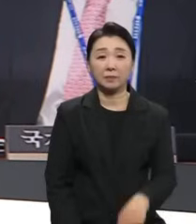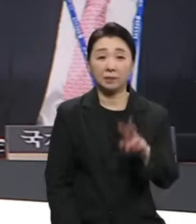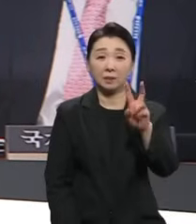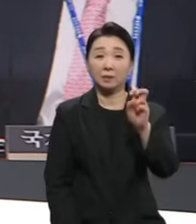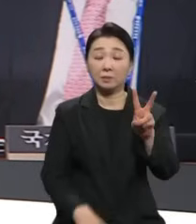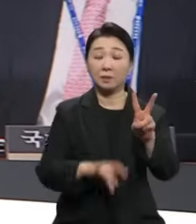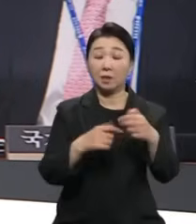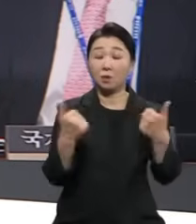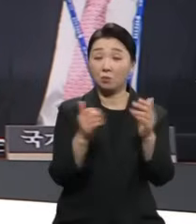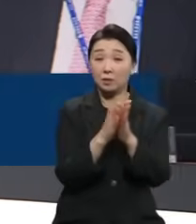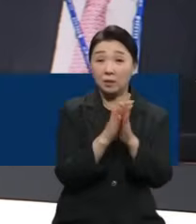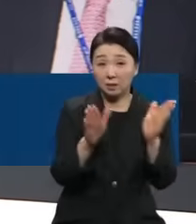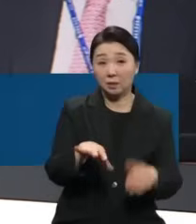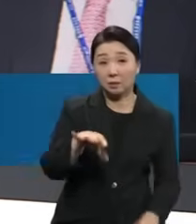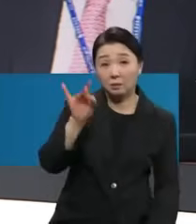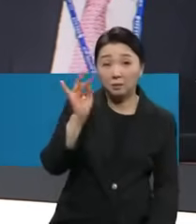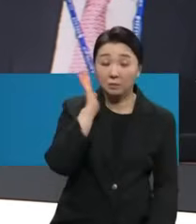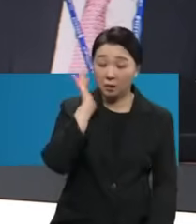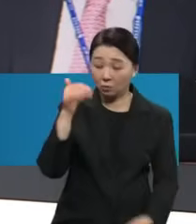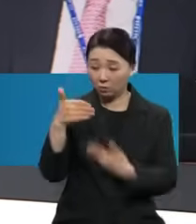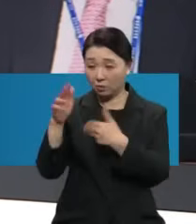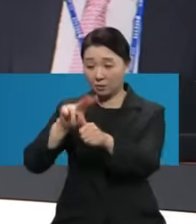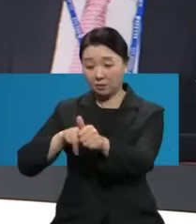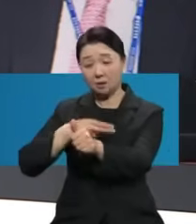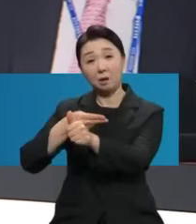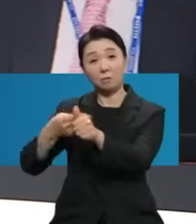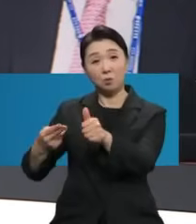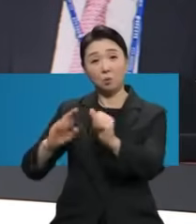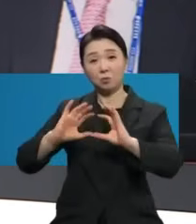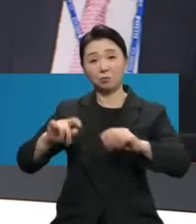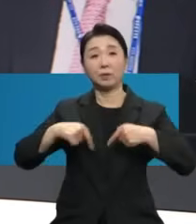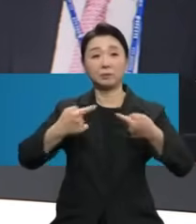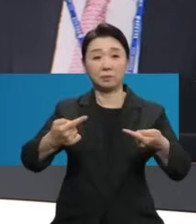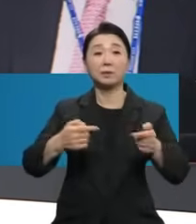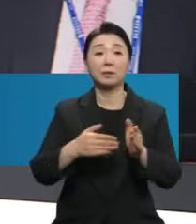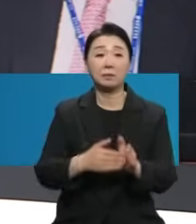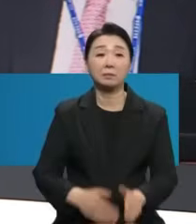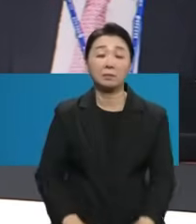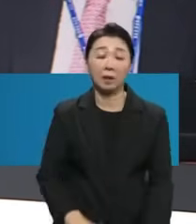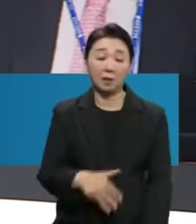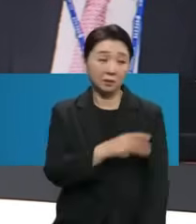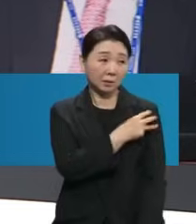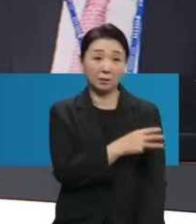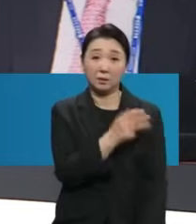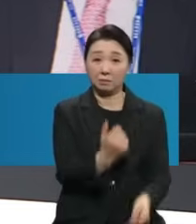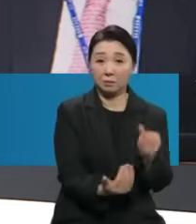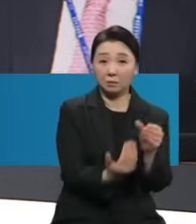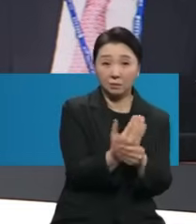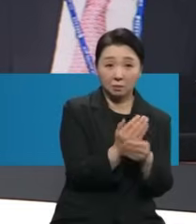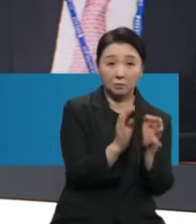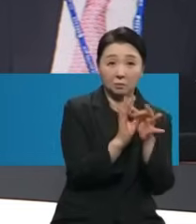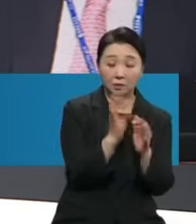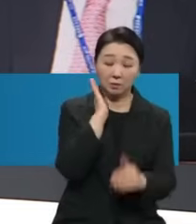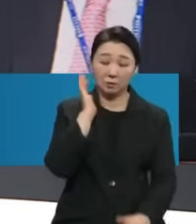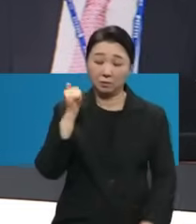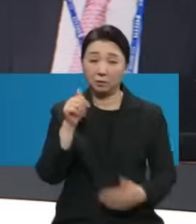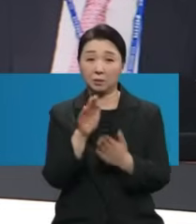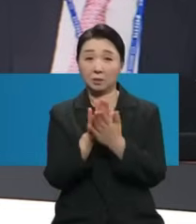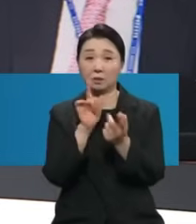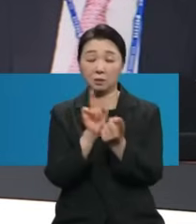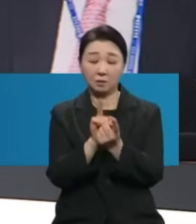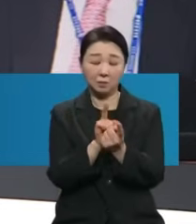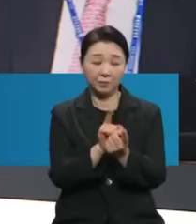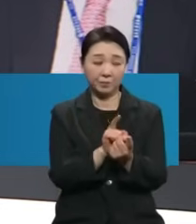22대 국회 출범 후 처음으로 대통령실 참모들이 국회에 출석했습니다. 최상병 사건과 관련해 대통령이